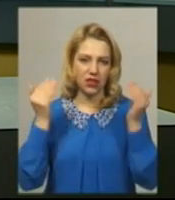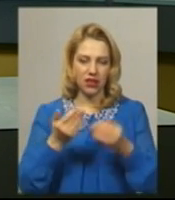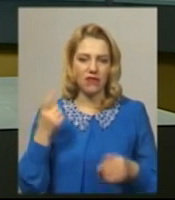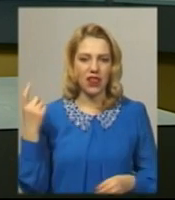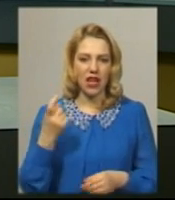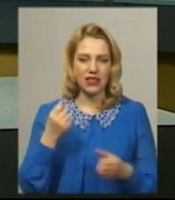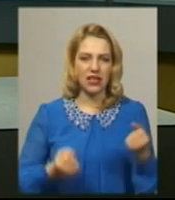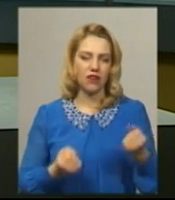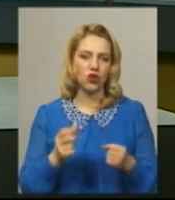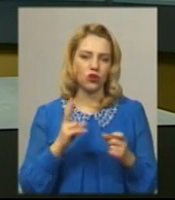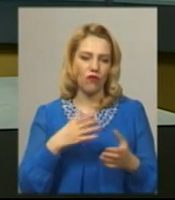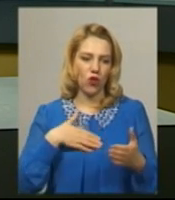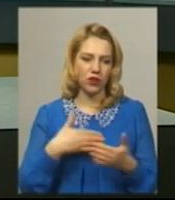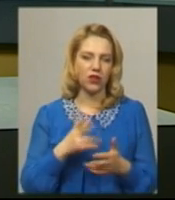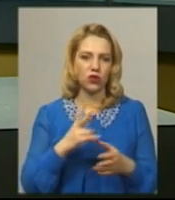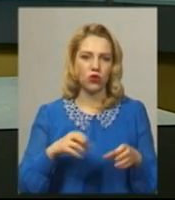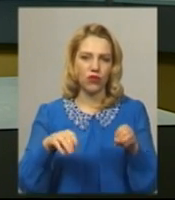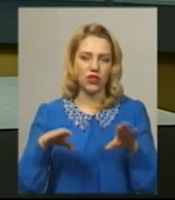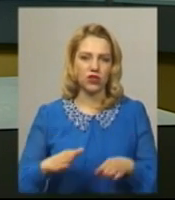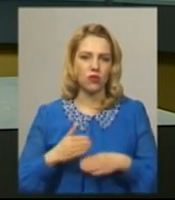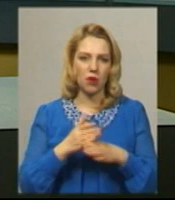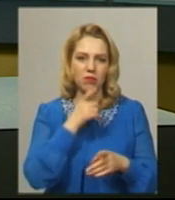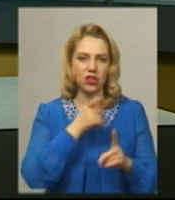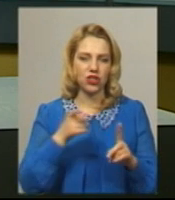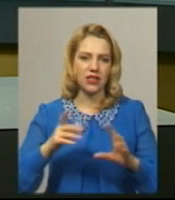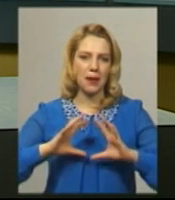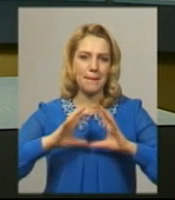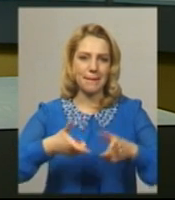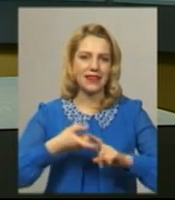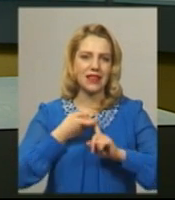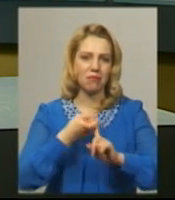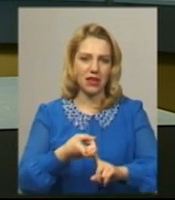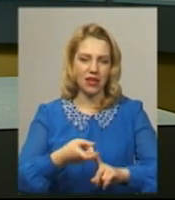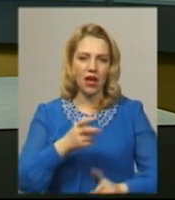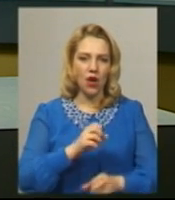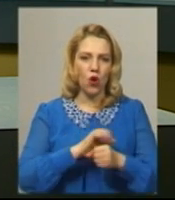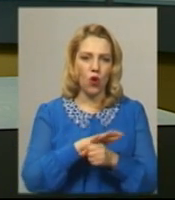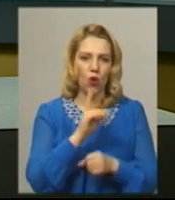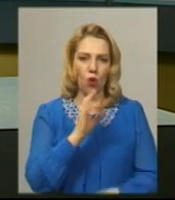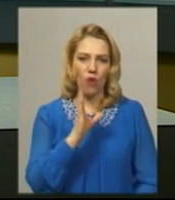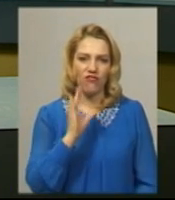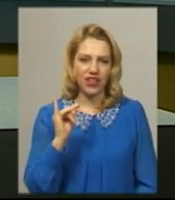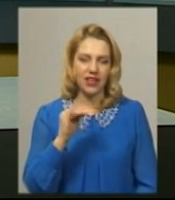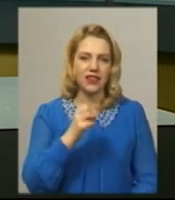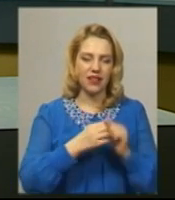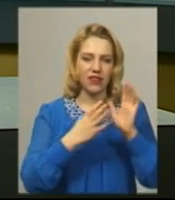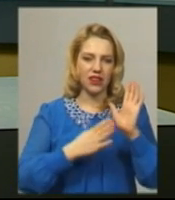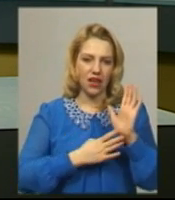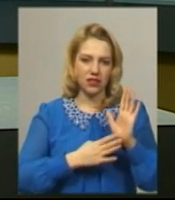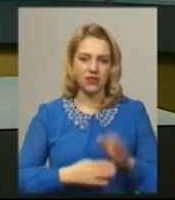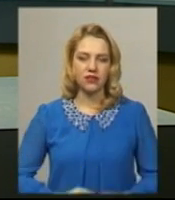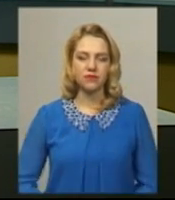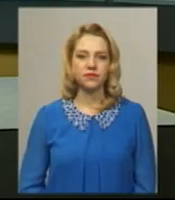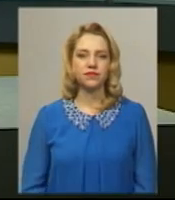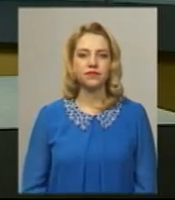волонтер, котрий таким чином вирішив допомогти під час пандемії COVID-19. Автомобілим містом проїхалась і наша знімальна